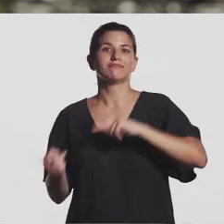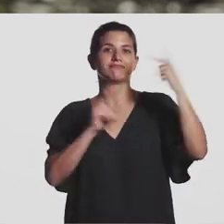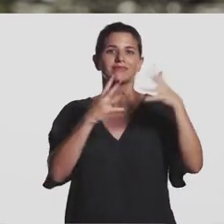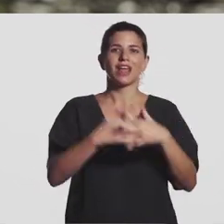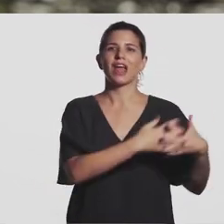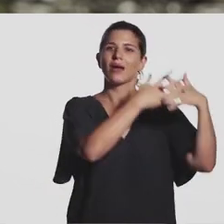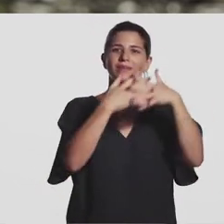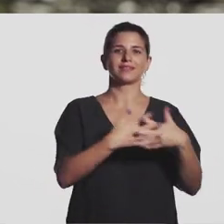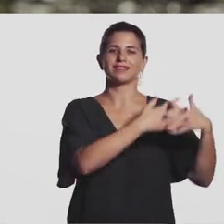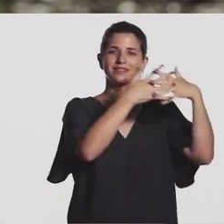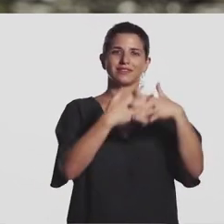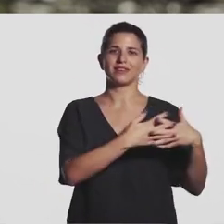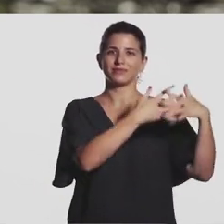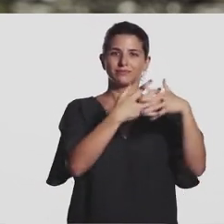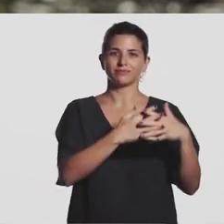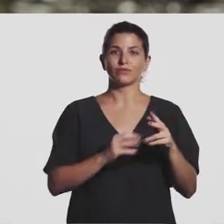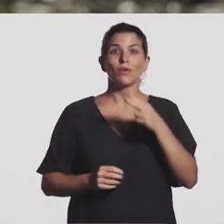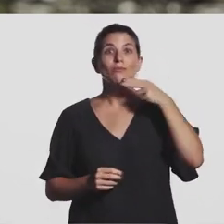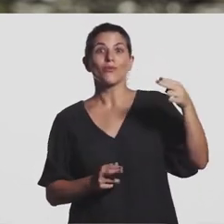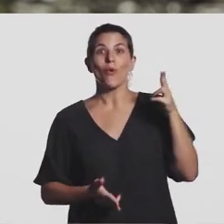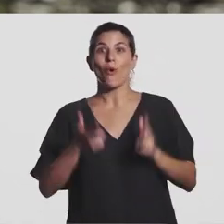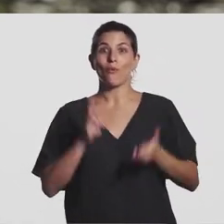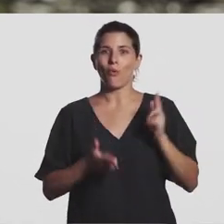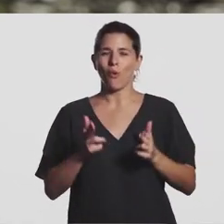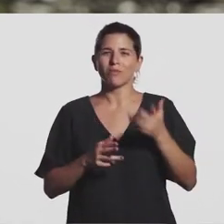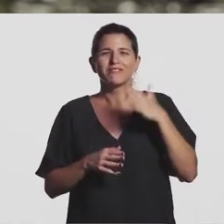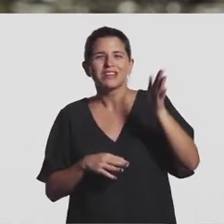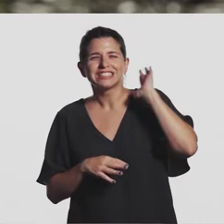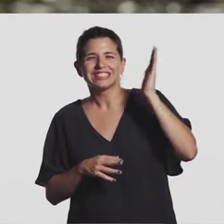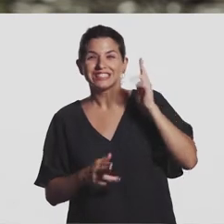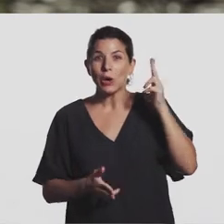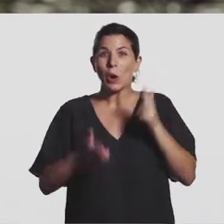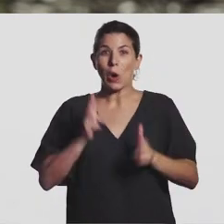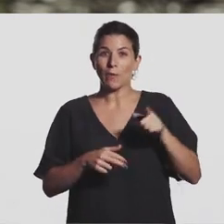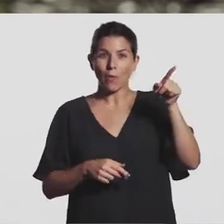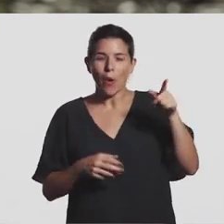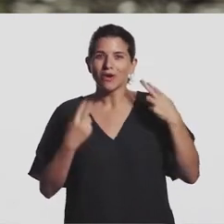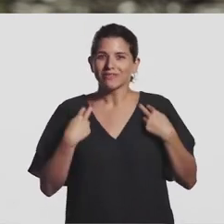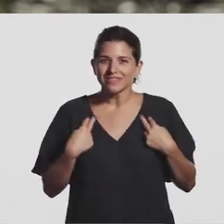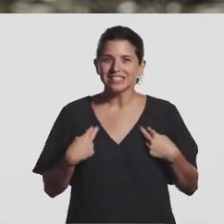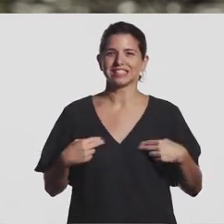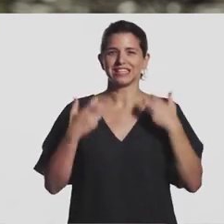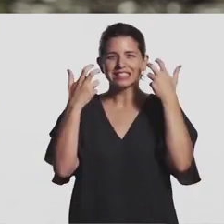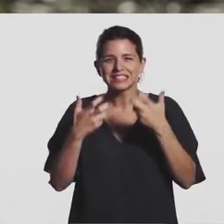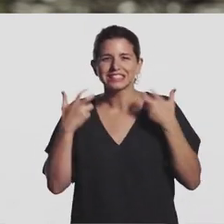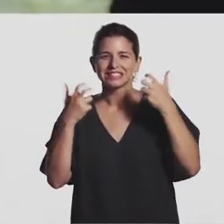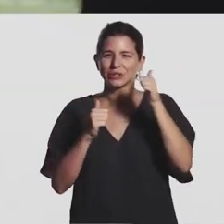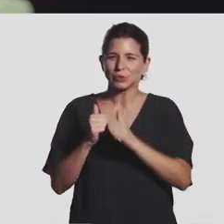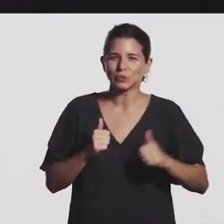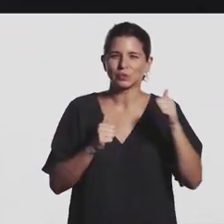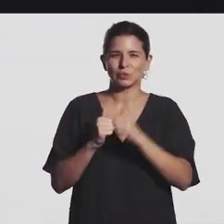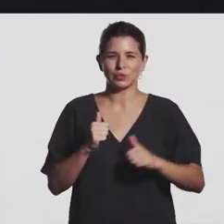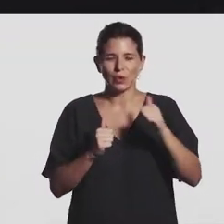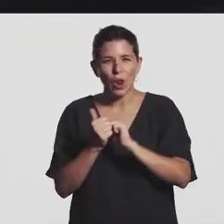si è andato oltremare come adesso chiamerebbero cowboy. In realtà il cowboy era qualcos'altro per loro, è stata una vita